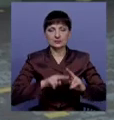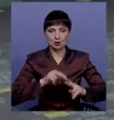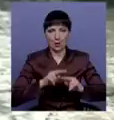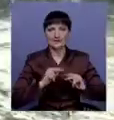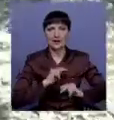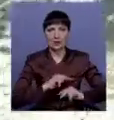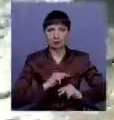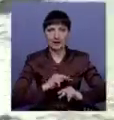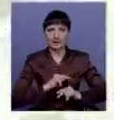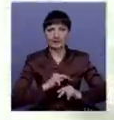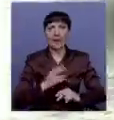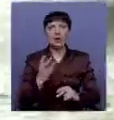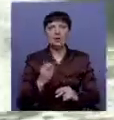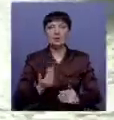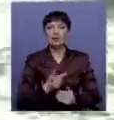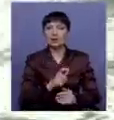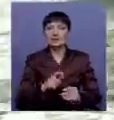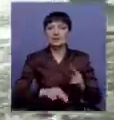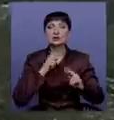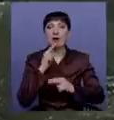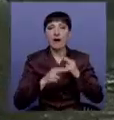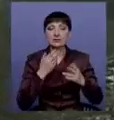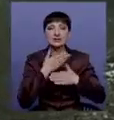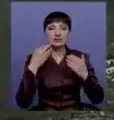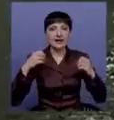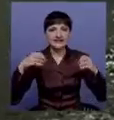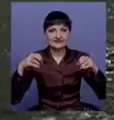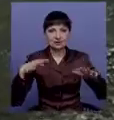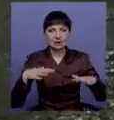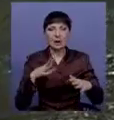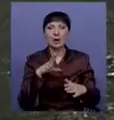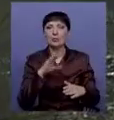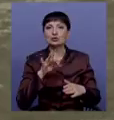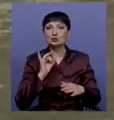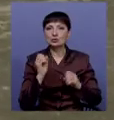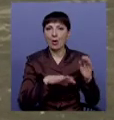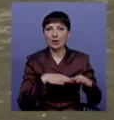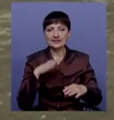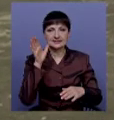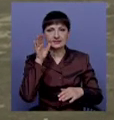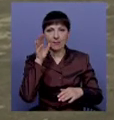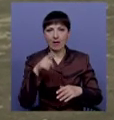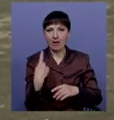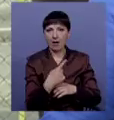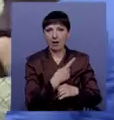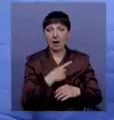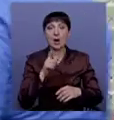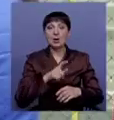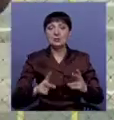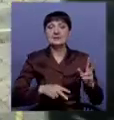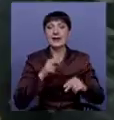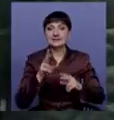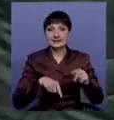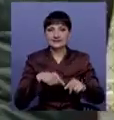работам кроме того жильцы жалуются на отсутствие освещения стихийные мусорные свалки и бродячих собак сельчане все же надеются что